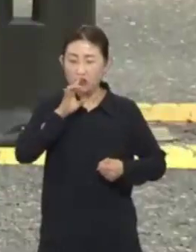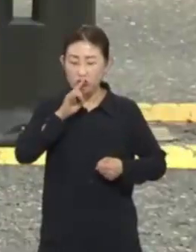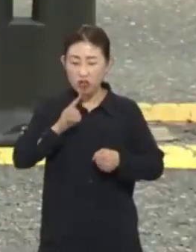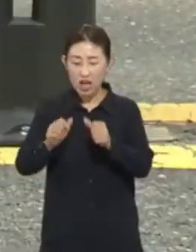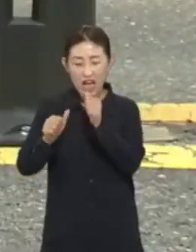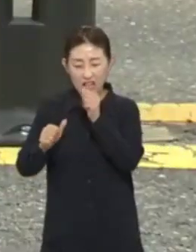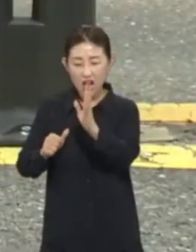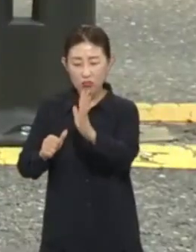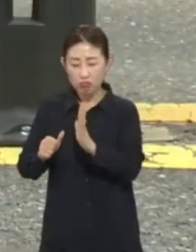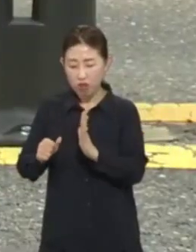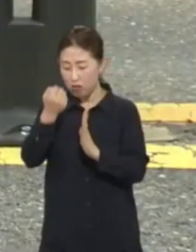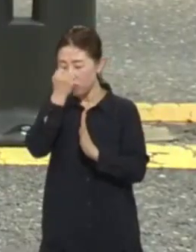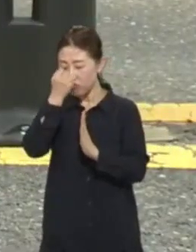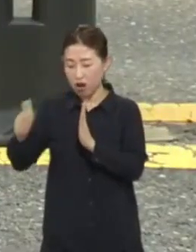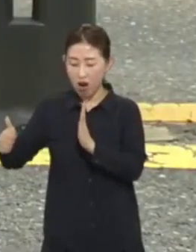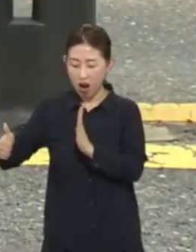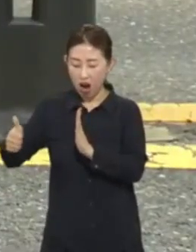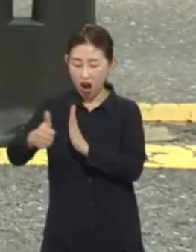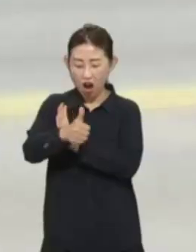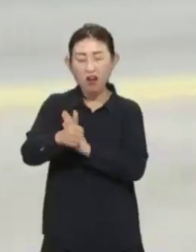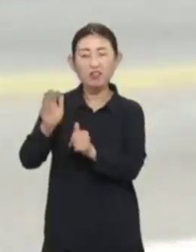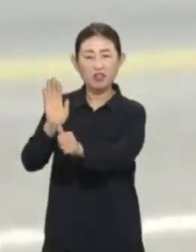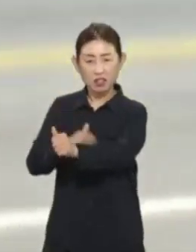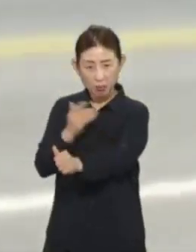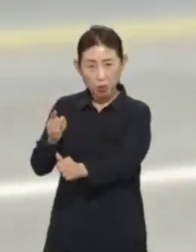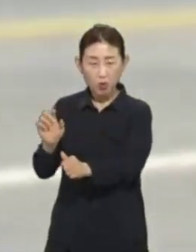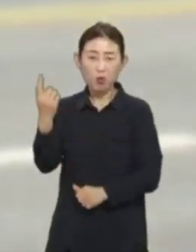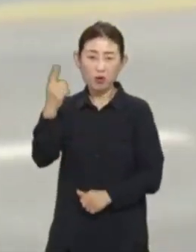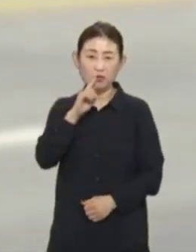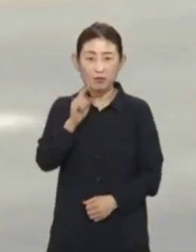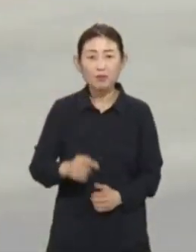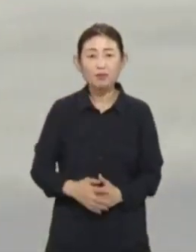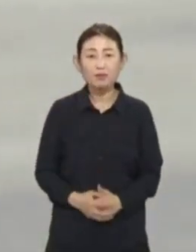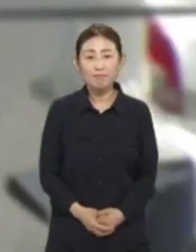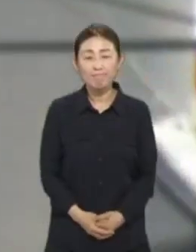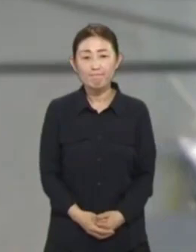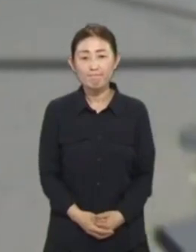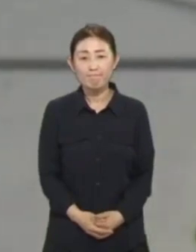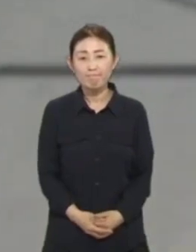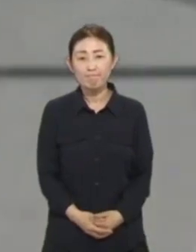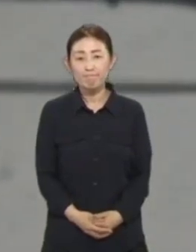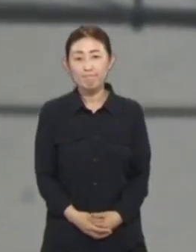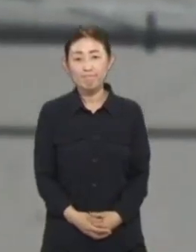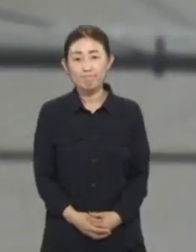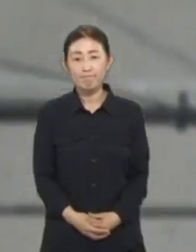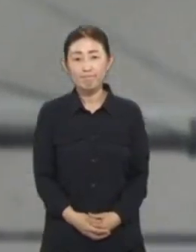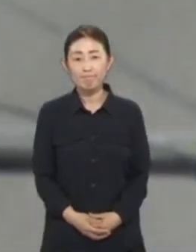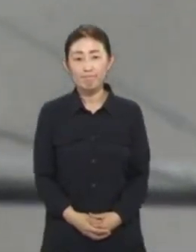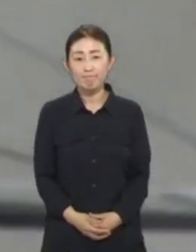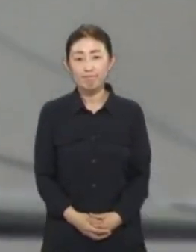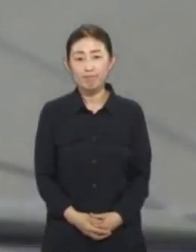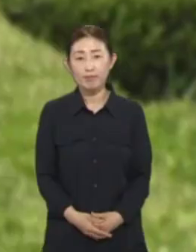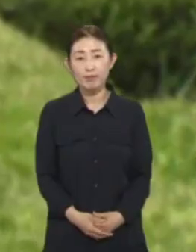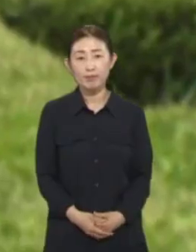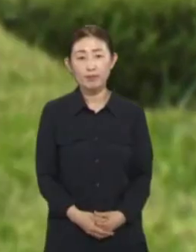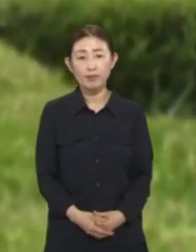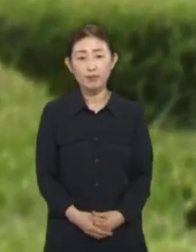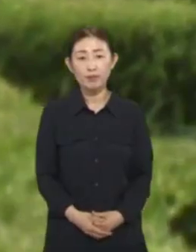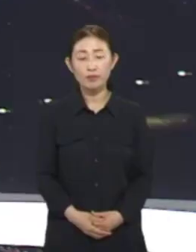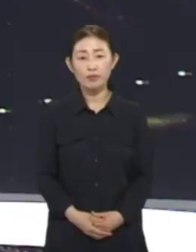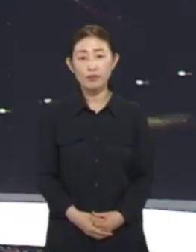있는 도로를 무단횡단한 과실도 사고 발생의 한 원인이라고 양형 이유를 밝혔습니다.